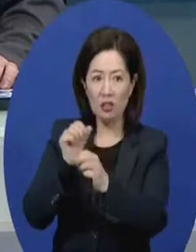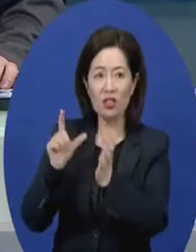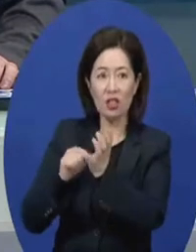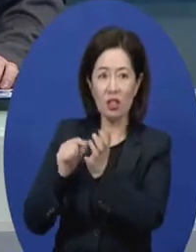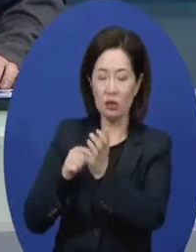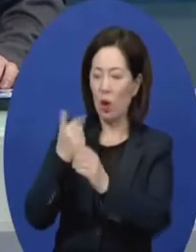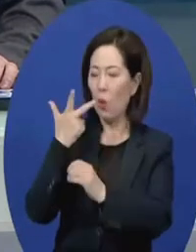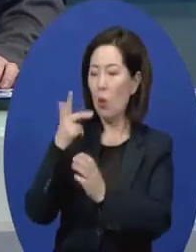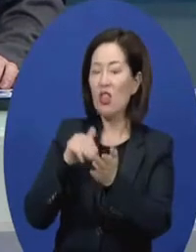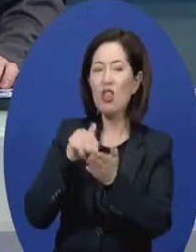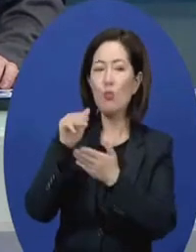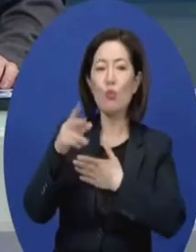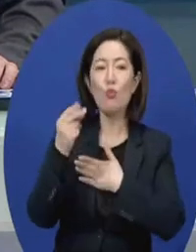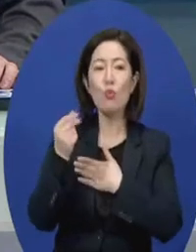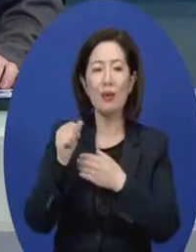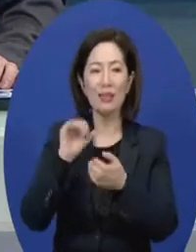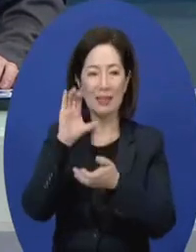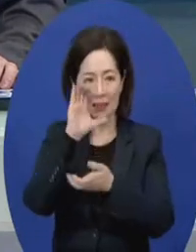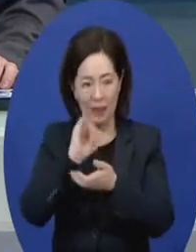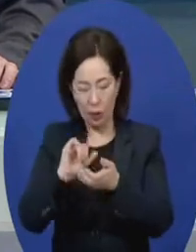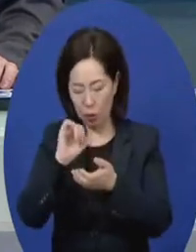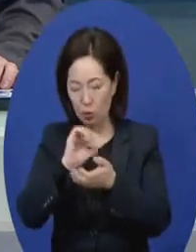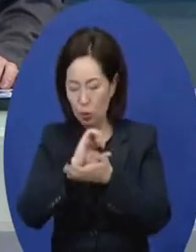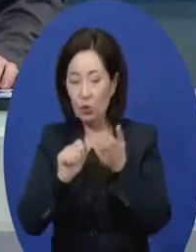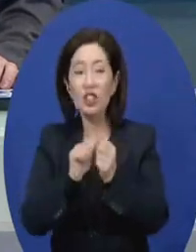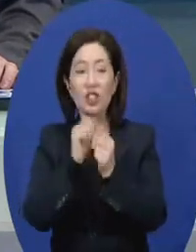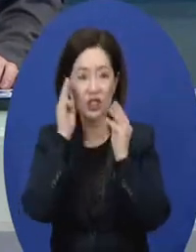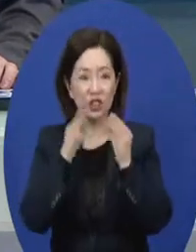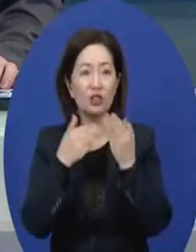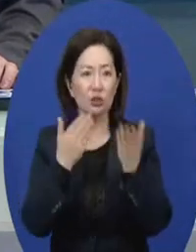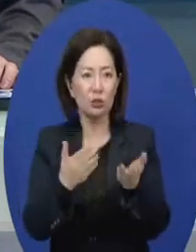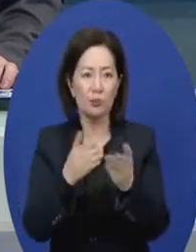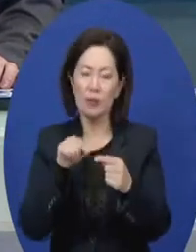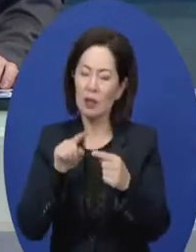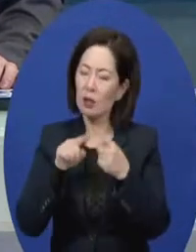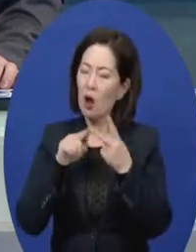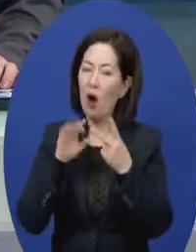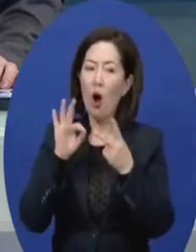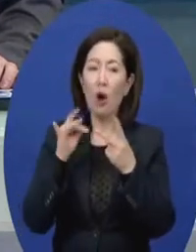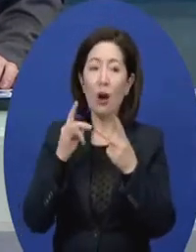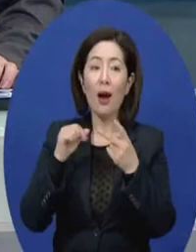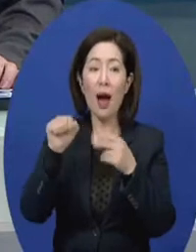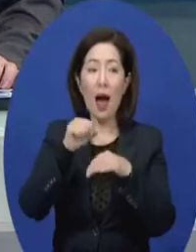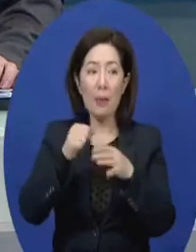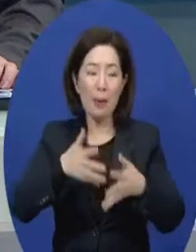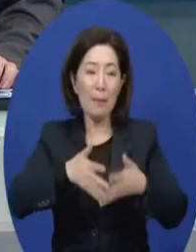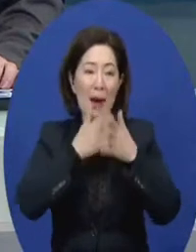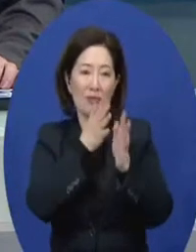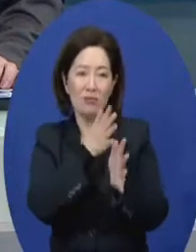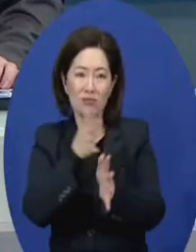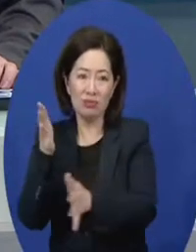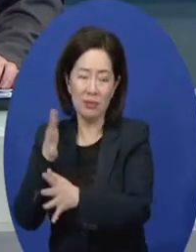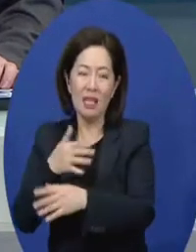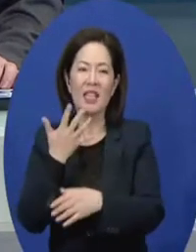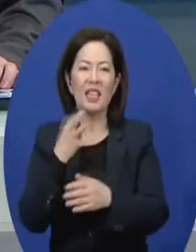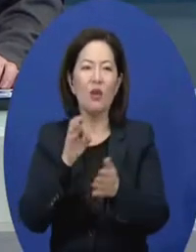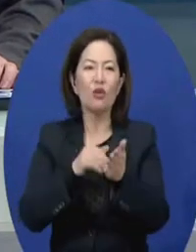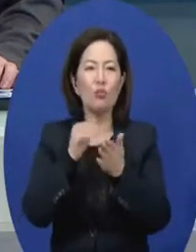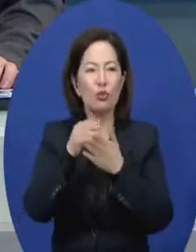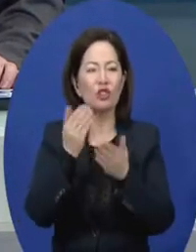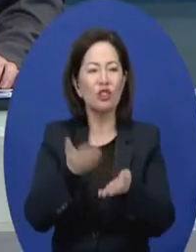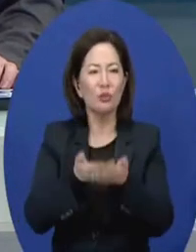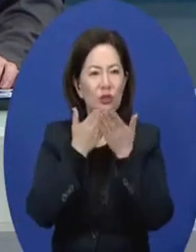шаардлагатай 3 тэрбум төгрөгийн санхүүжилтийг шийдэхэр болсон. Мөн Орхон аймгийг орон сууцчлуулах ажилд 50 тэрбум төгрөгийн дэмжлэг үзүүлэхэ засгийн газрын